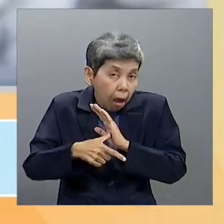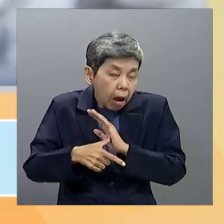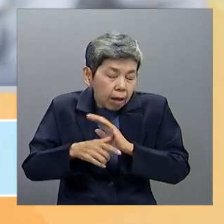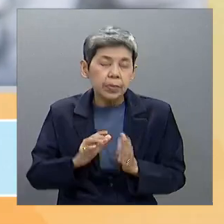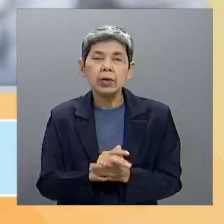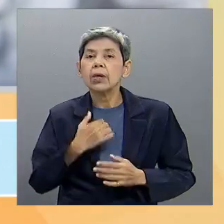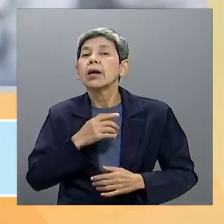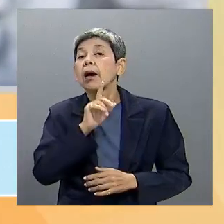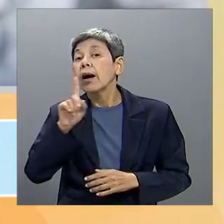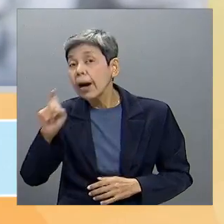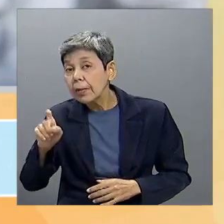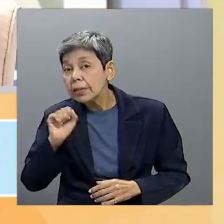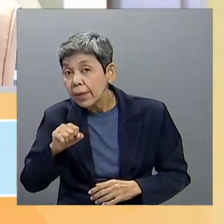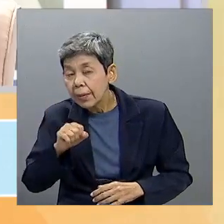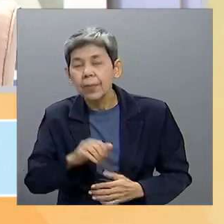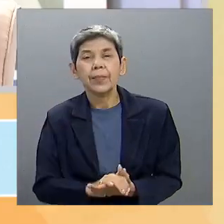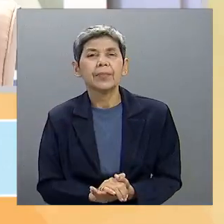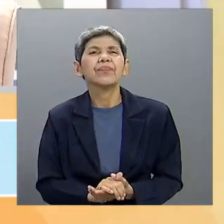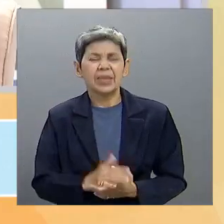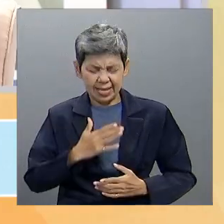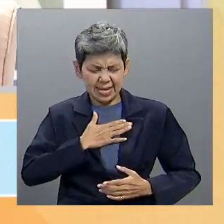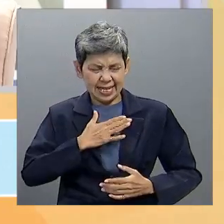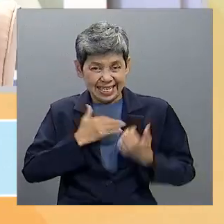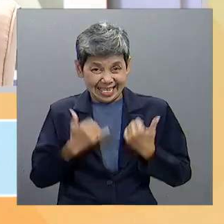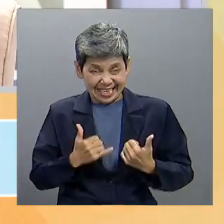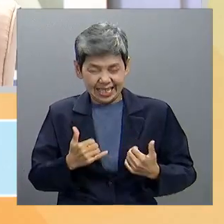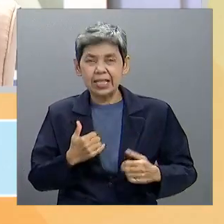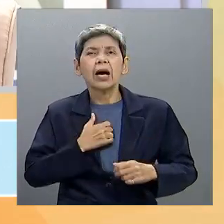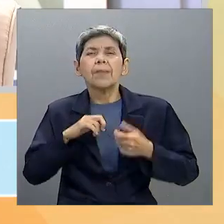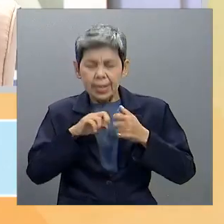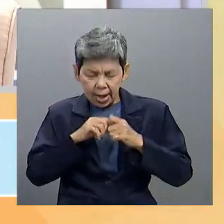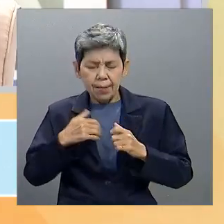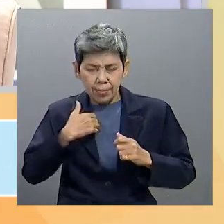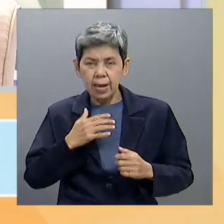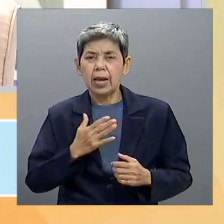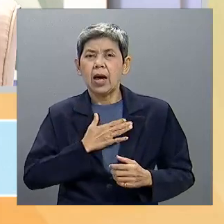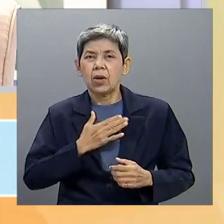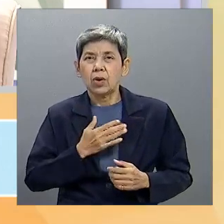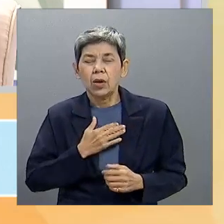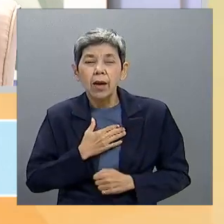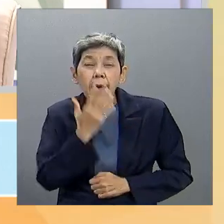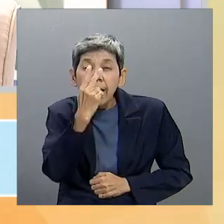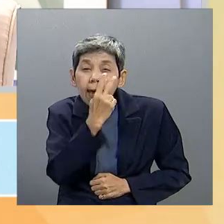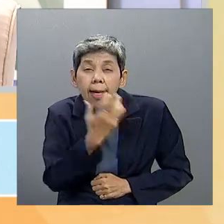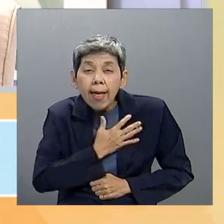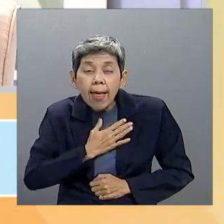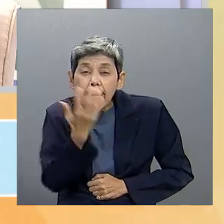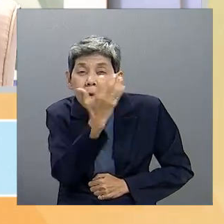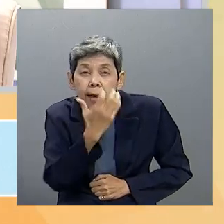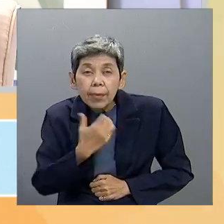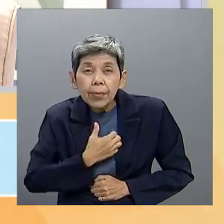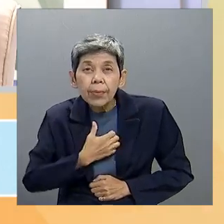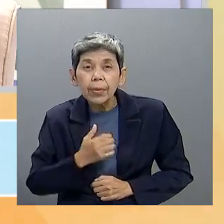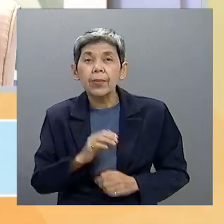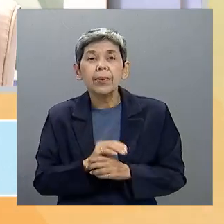หมครับจริงไหมครับเมื่อกี้เนี่ย อ๋อคุณชมัยพรเดี๋ยวนี้ใช้วิธีการแก้ปัญหาโดยการถ้าเราติดซีรีส์มากเรานำซีรีส์ไปอยู่ข้างหน้าลู่วิ่งไปเลยค่ะ แ